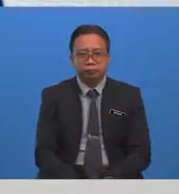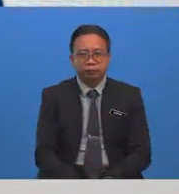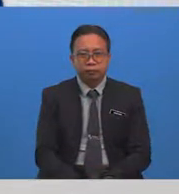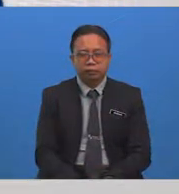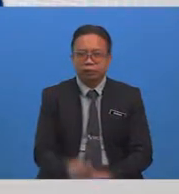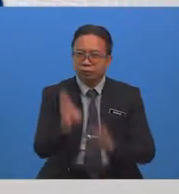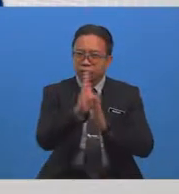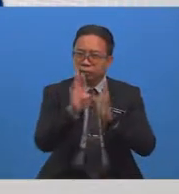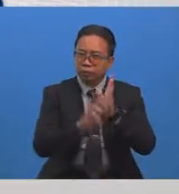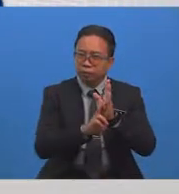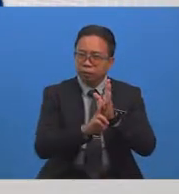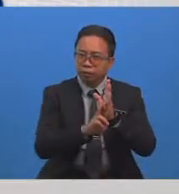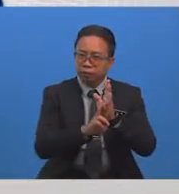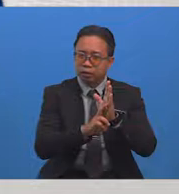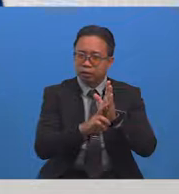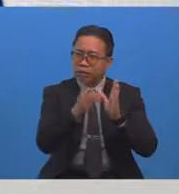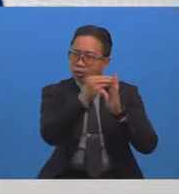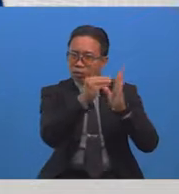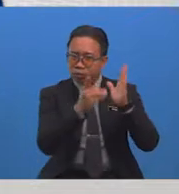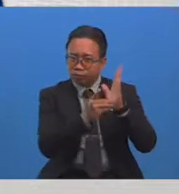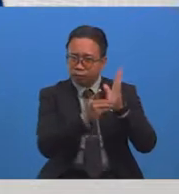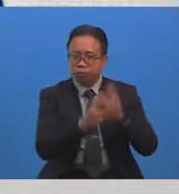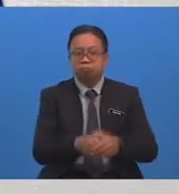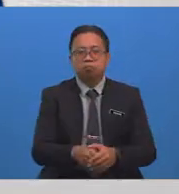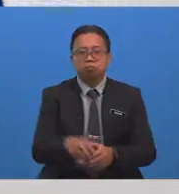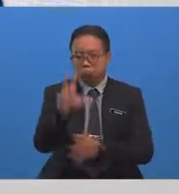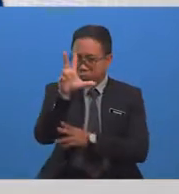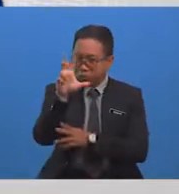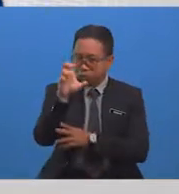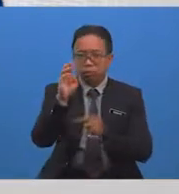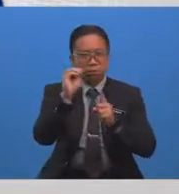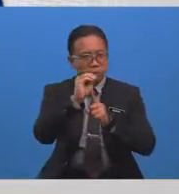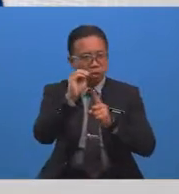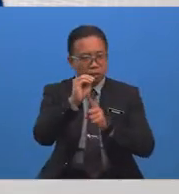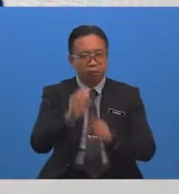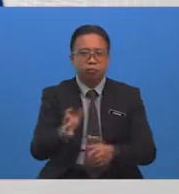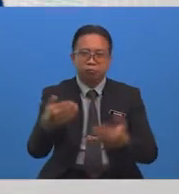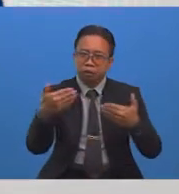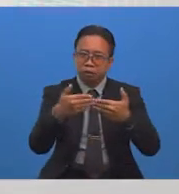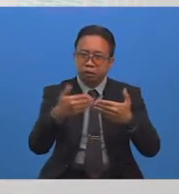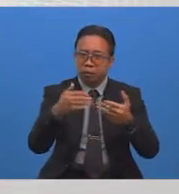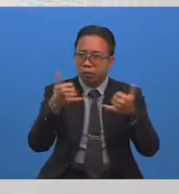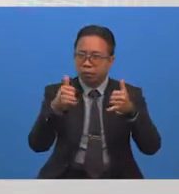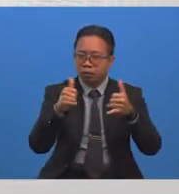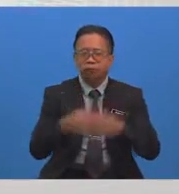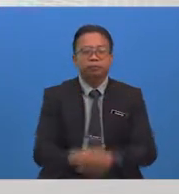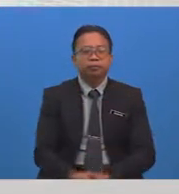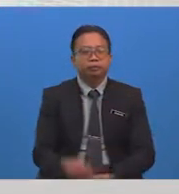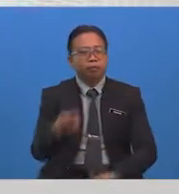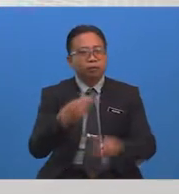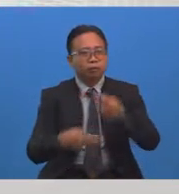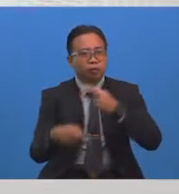jawabannya berdisiplin skornya 30 kita sambung Permainan roda